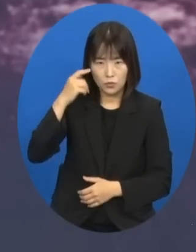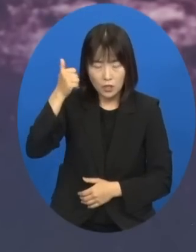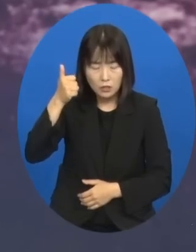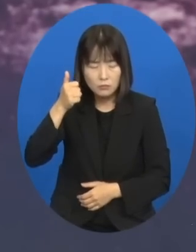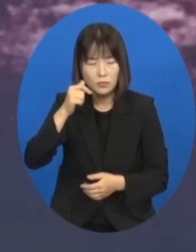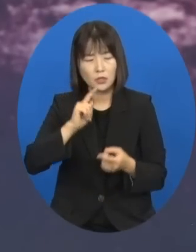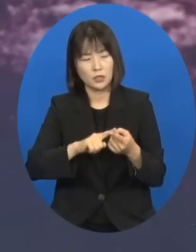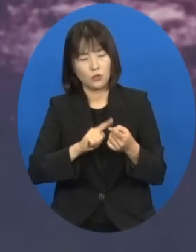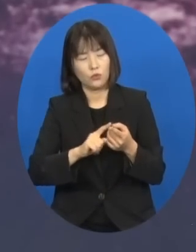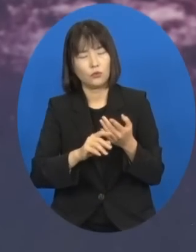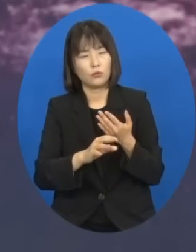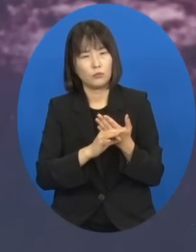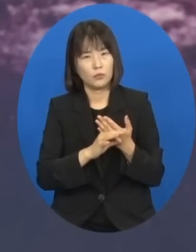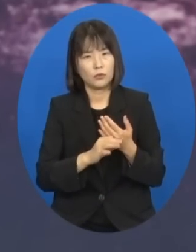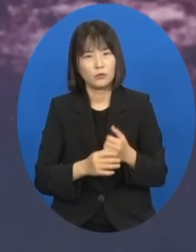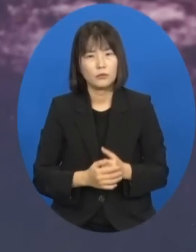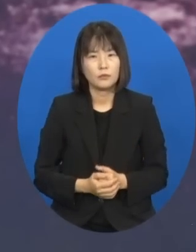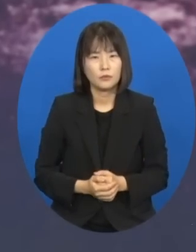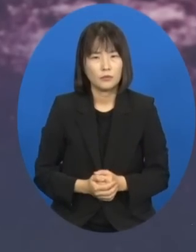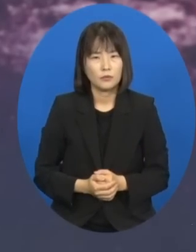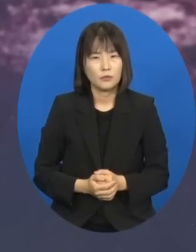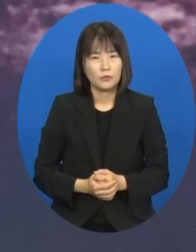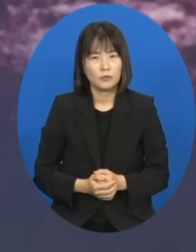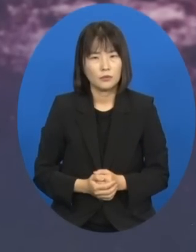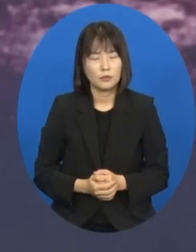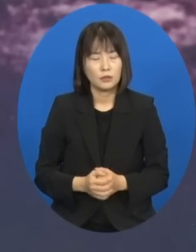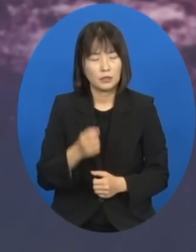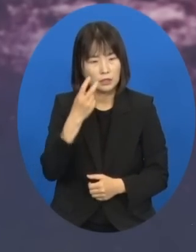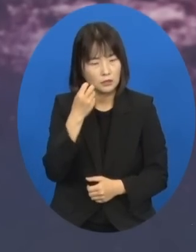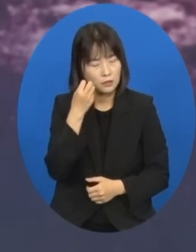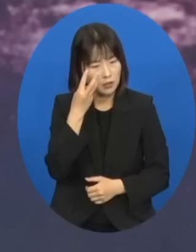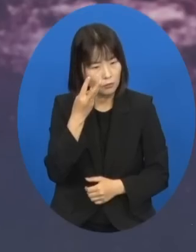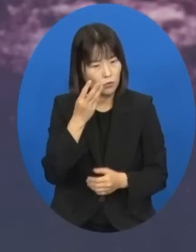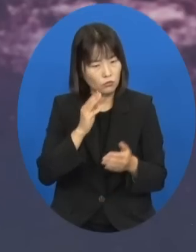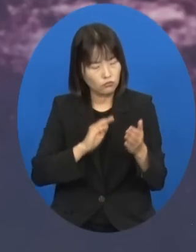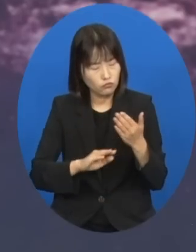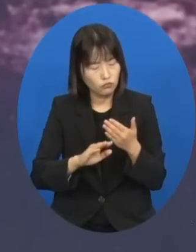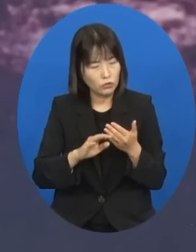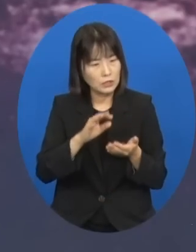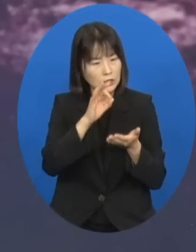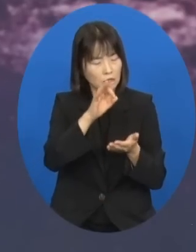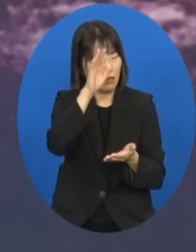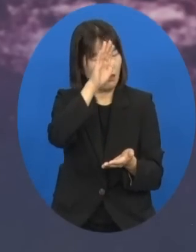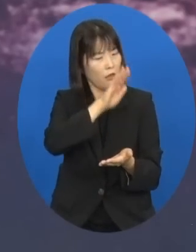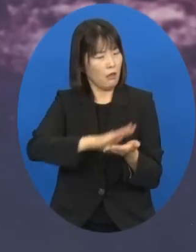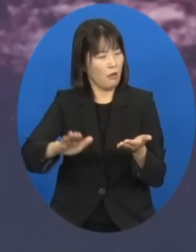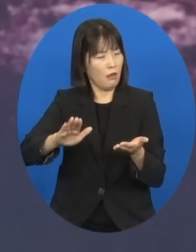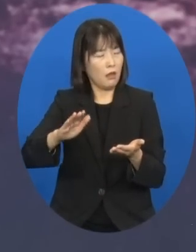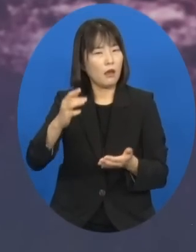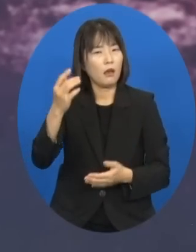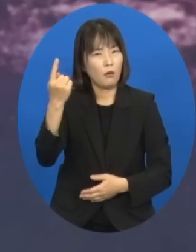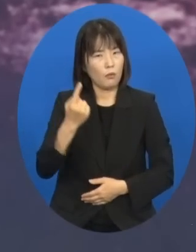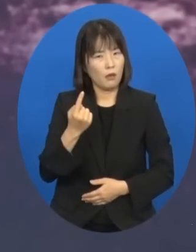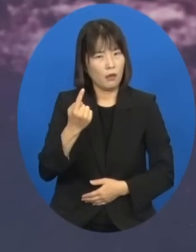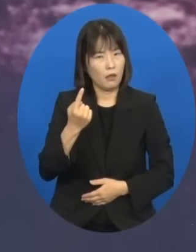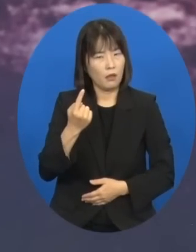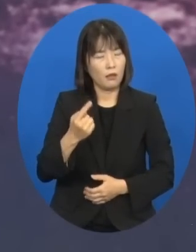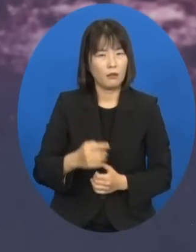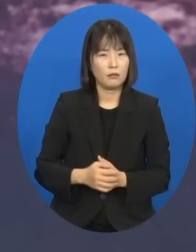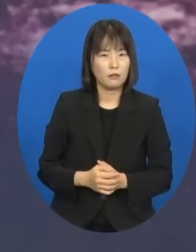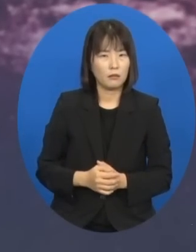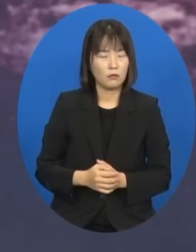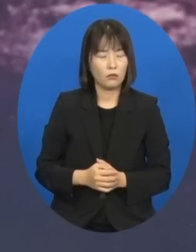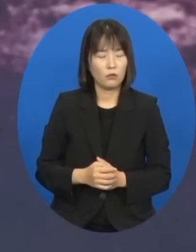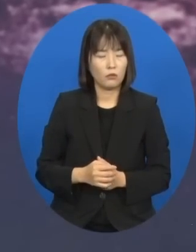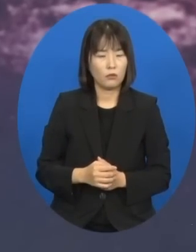이대로 가면 한 2, 3개월 뒤에 재정이 바닥날지도 모르겠습니다. 뭐 그런 보고를 별로